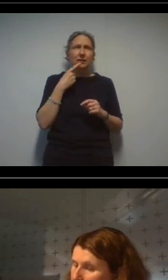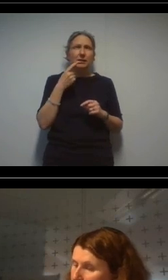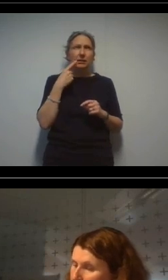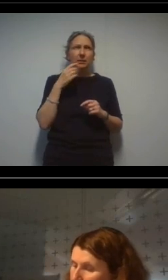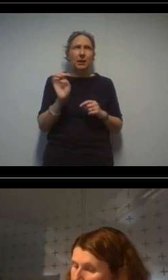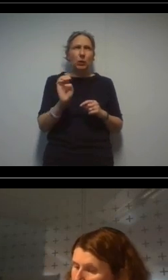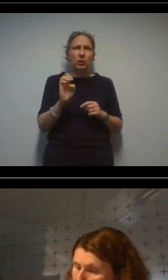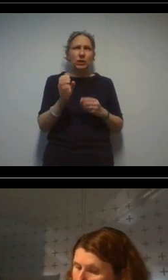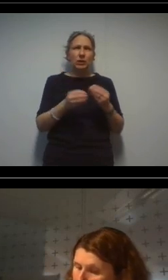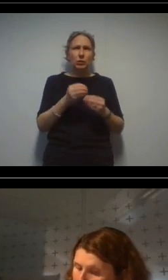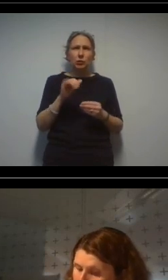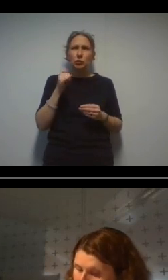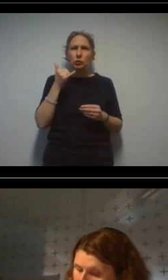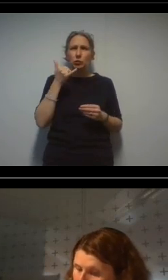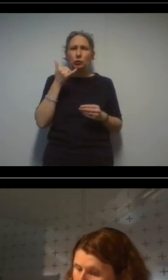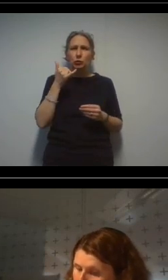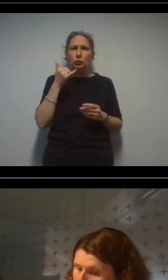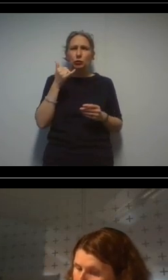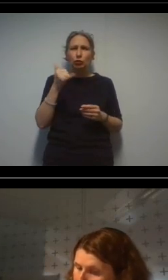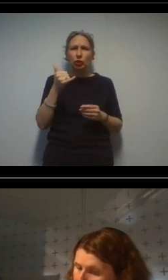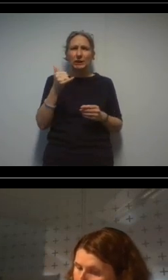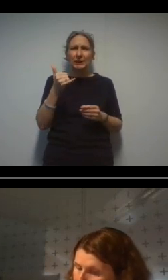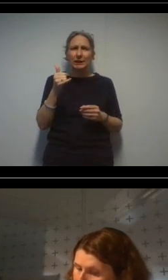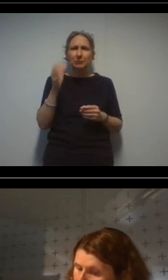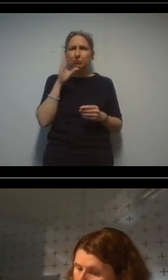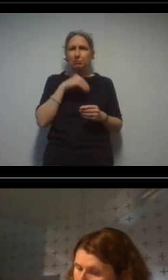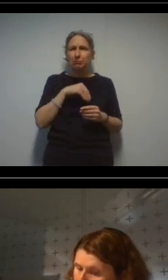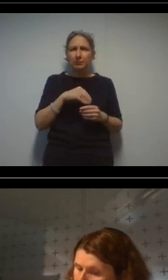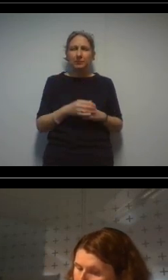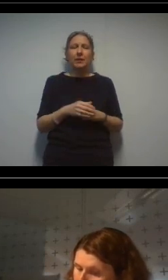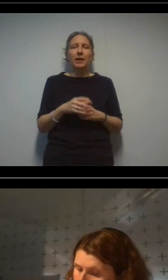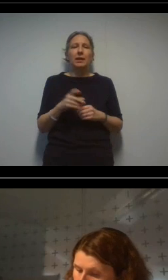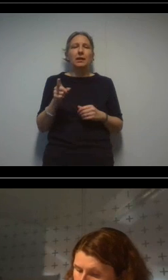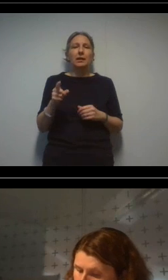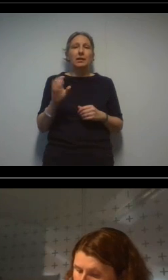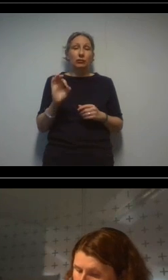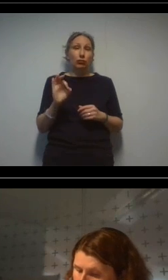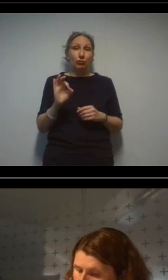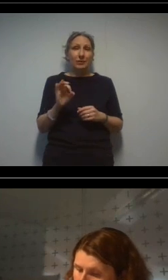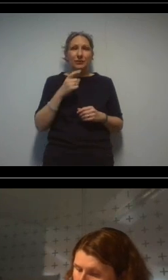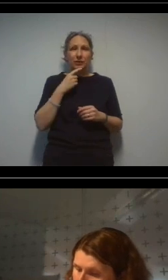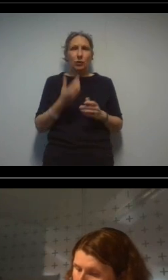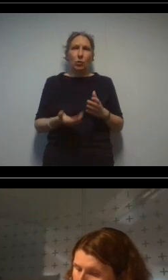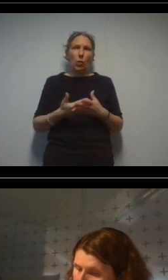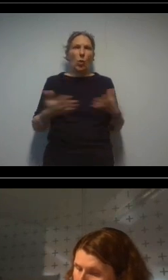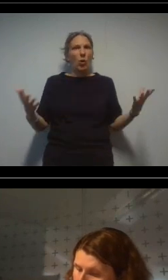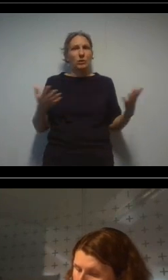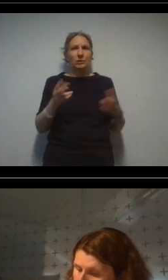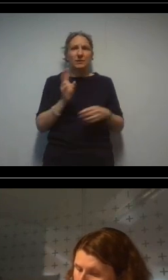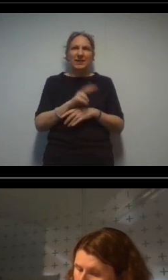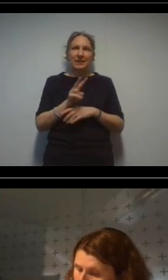jeudi vers la fin de la semaine. Donc, c'est comme tu le disais, en effet, c'était une grosse visite